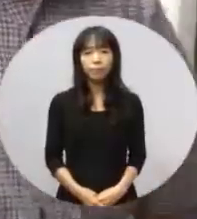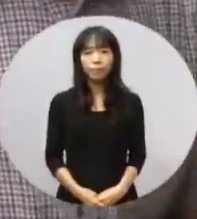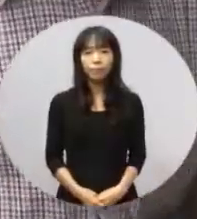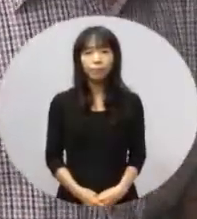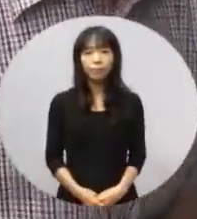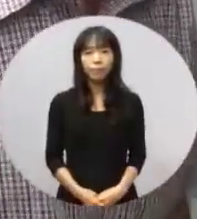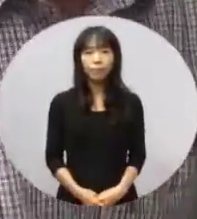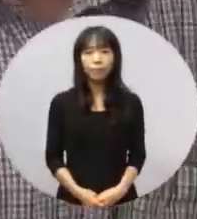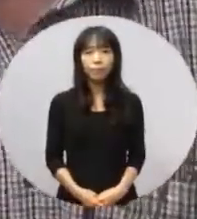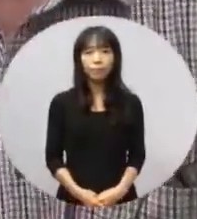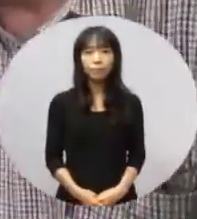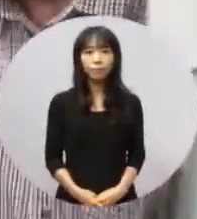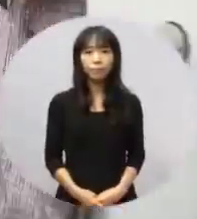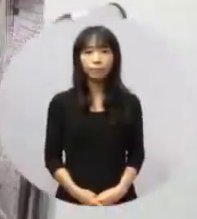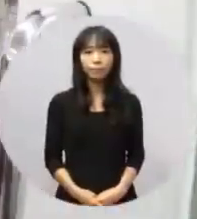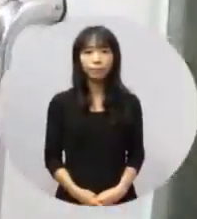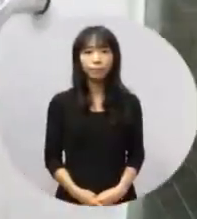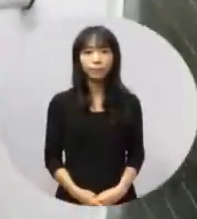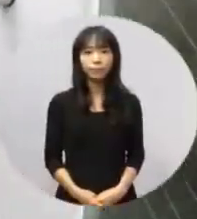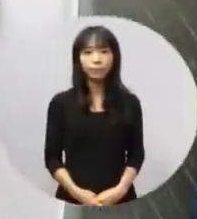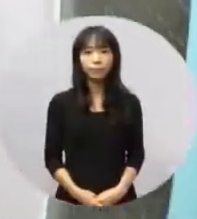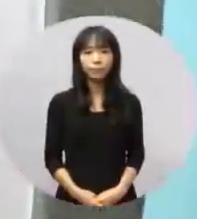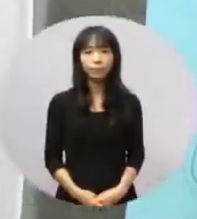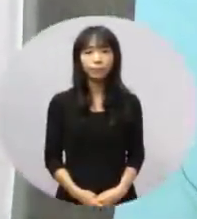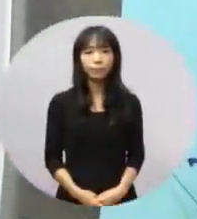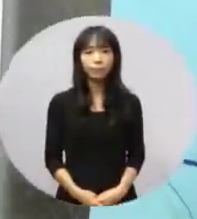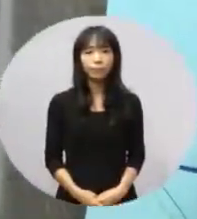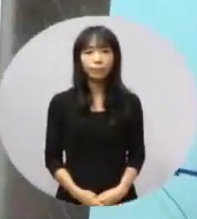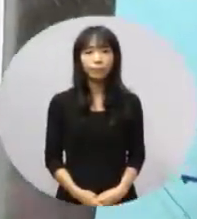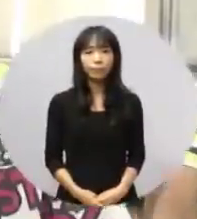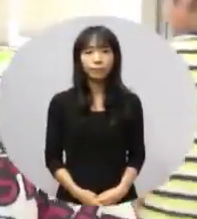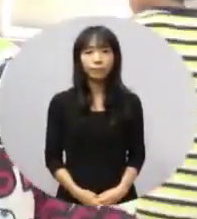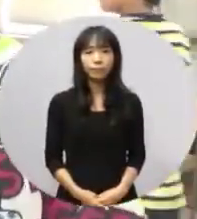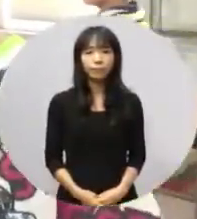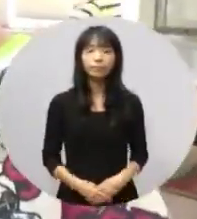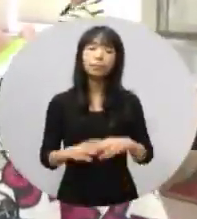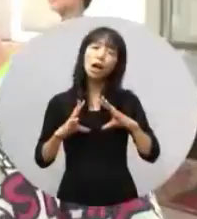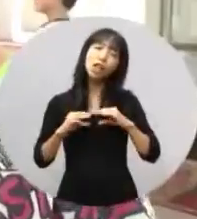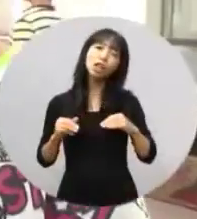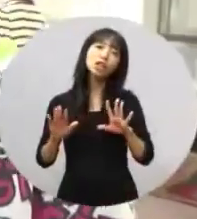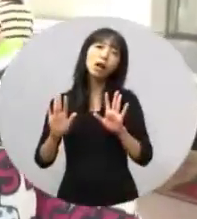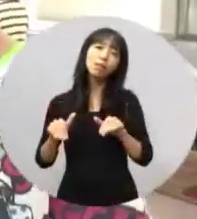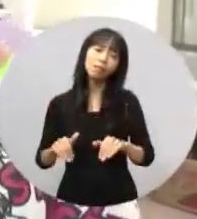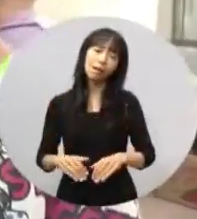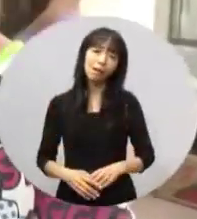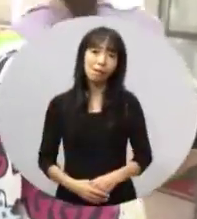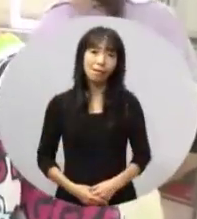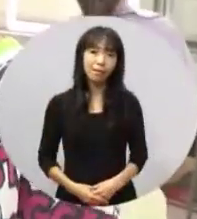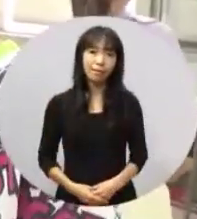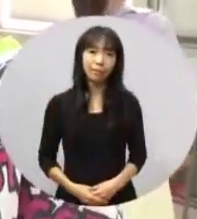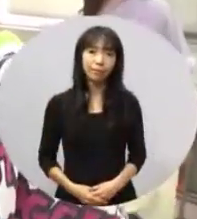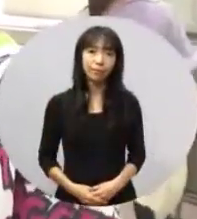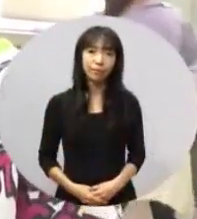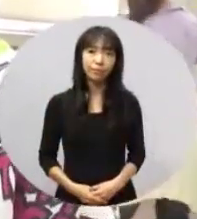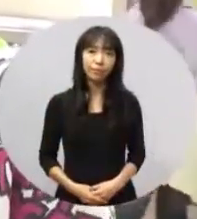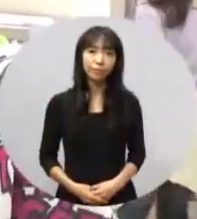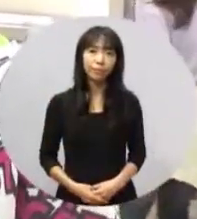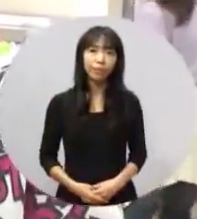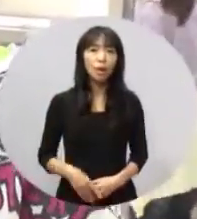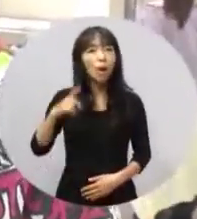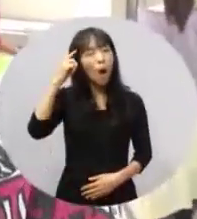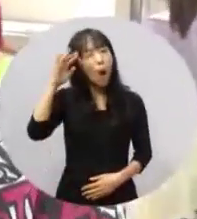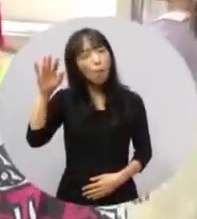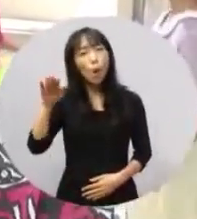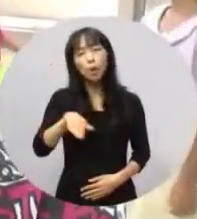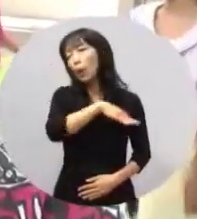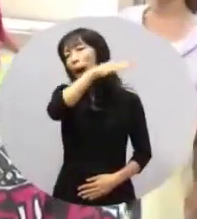はいはい優しかっ方ですかなと思いじゃありません